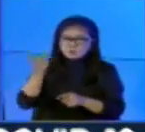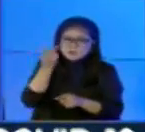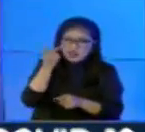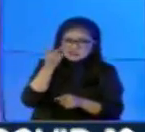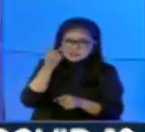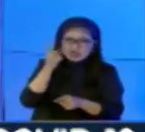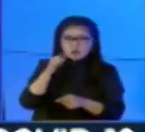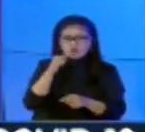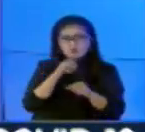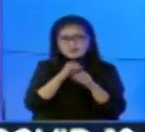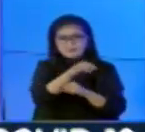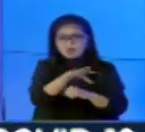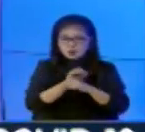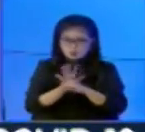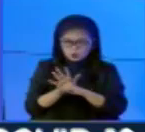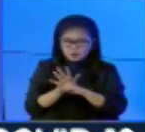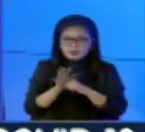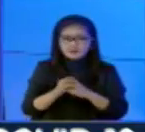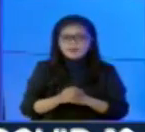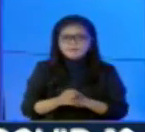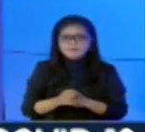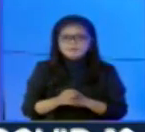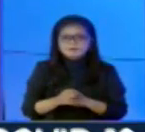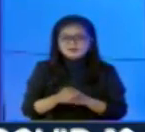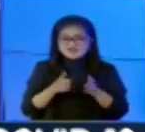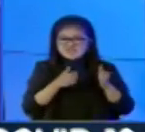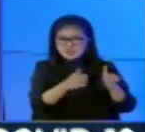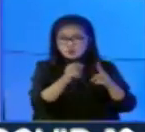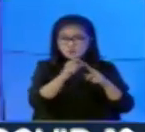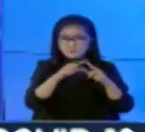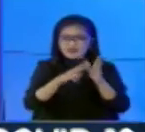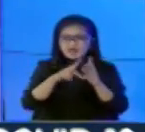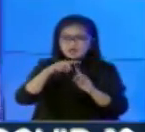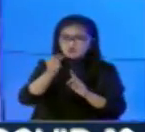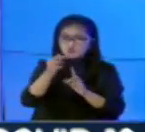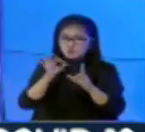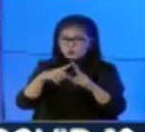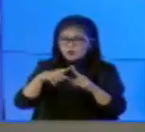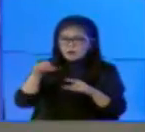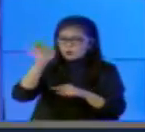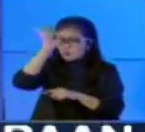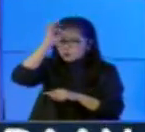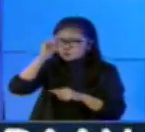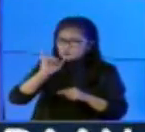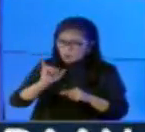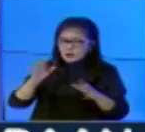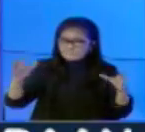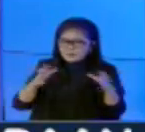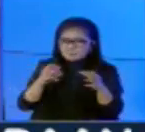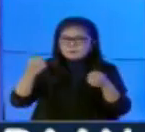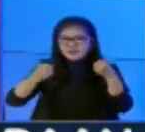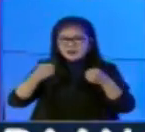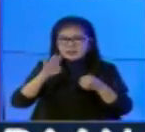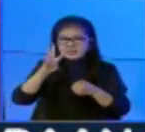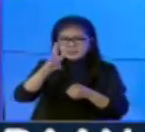penyebaran COVID-19. Selain jalur Pantura, polisi juga menyekat kendaraan di 3 titik perbatasan, Kabupaten Bojonegoro,